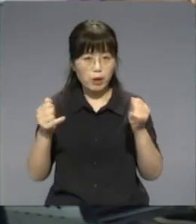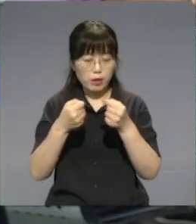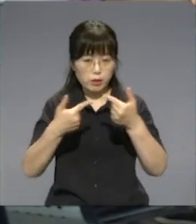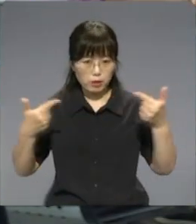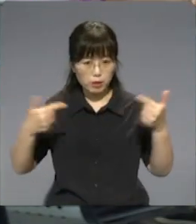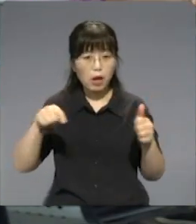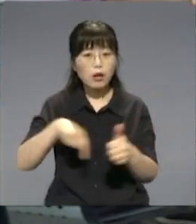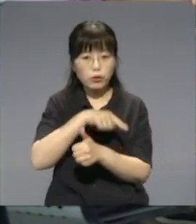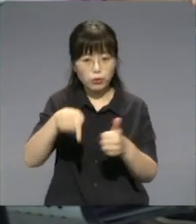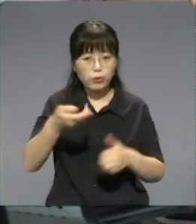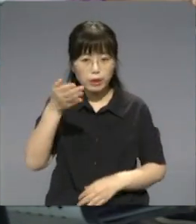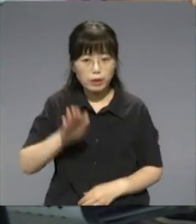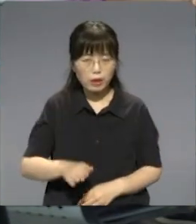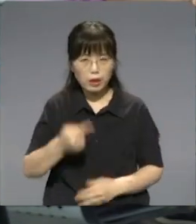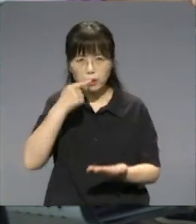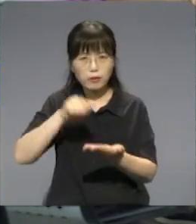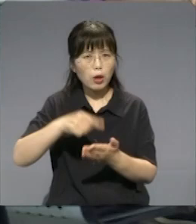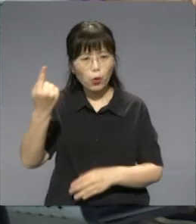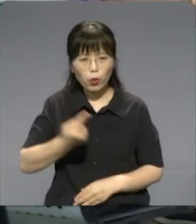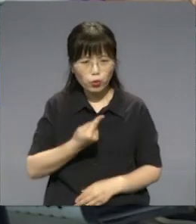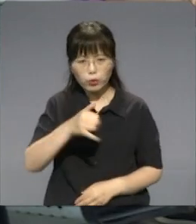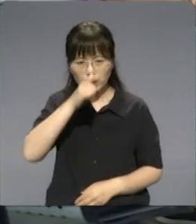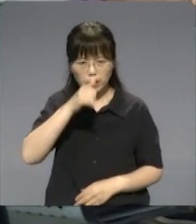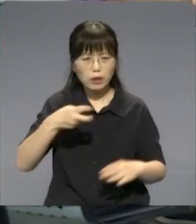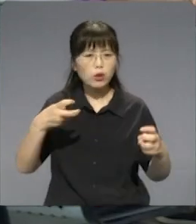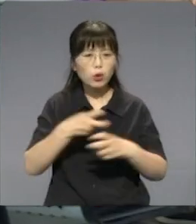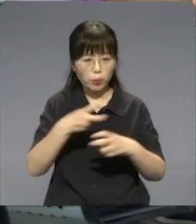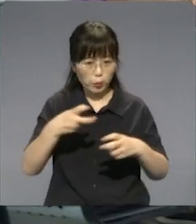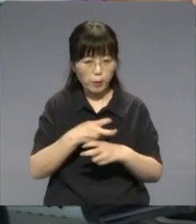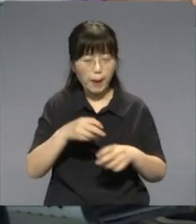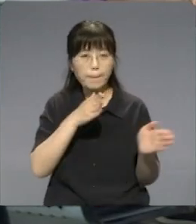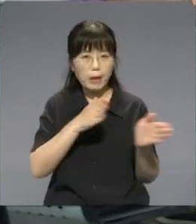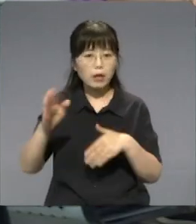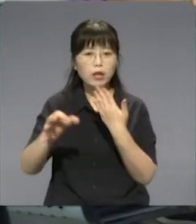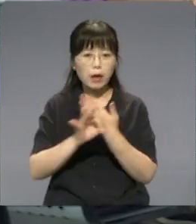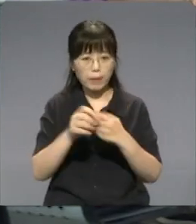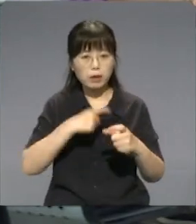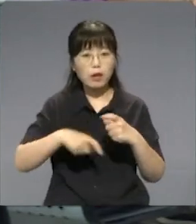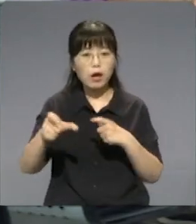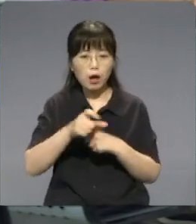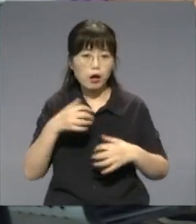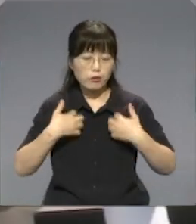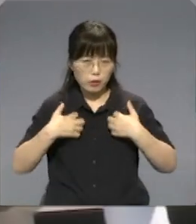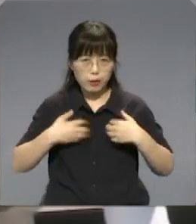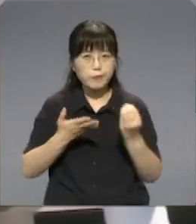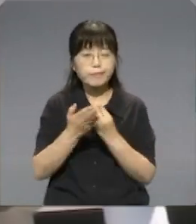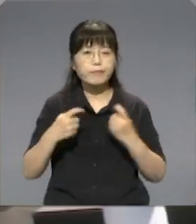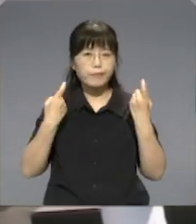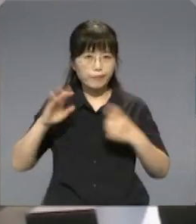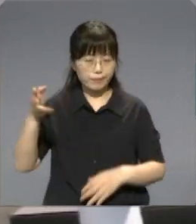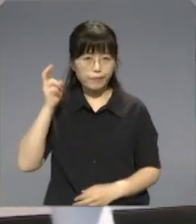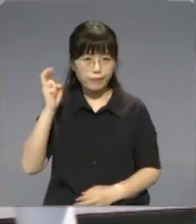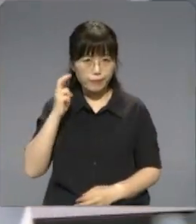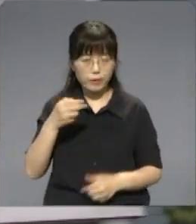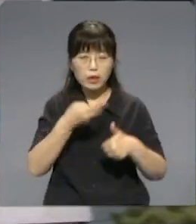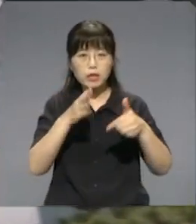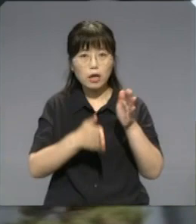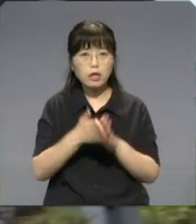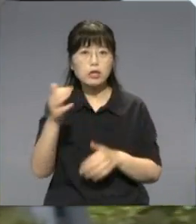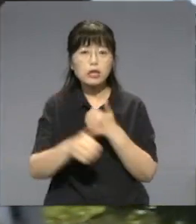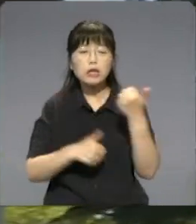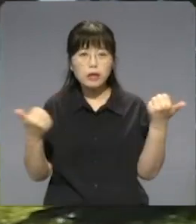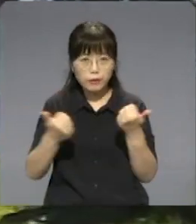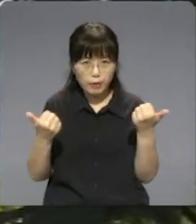증가하는 추세인데 쉽게 올 수 있는 교통편이 마련되면 더 즐거운 섬 여행이 될 것 같습니다.